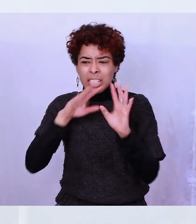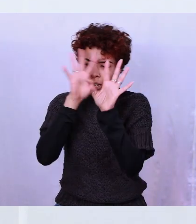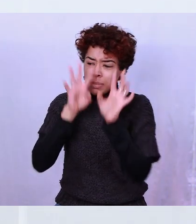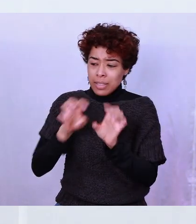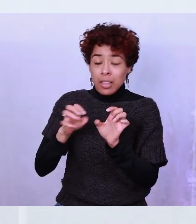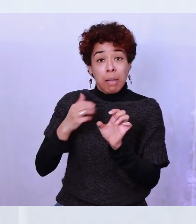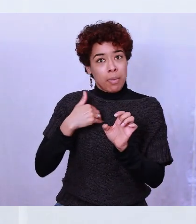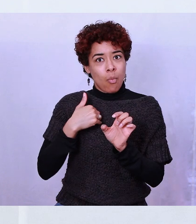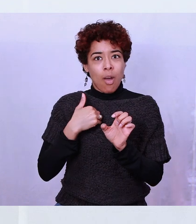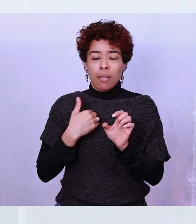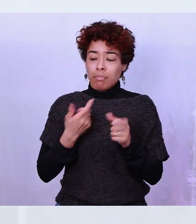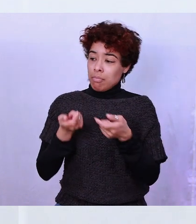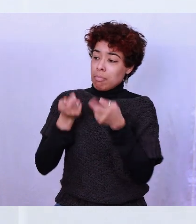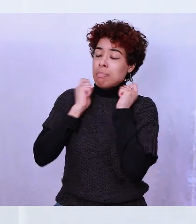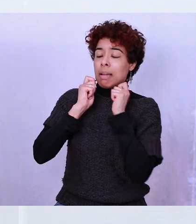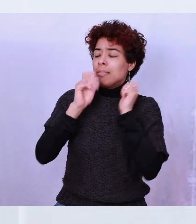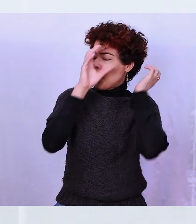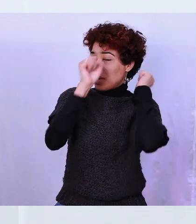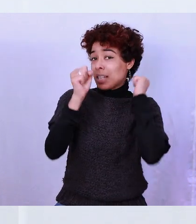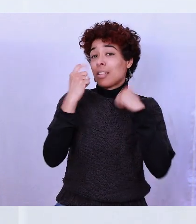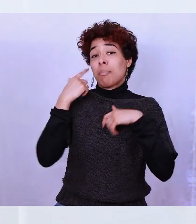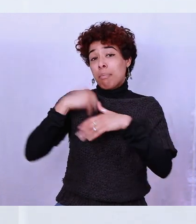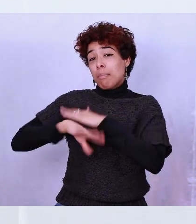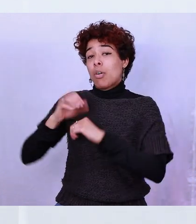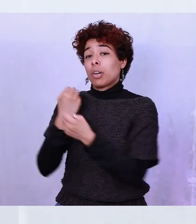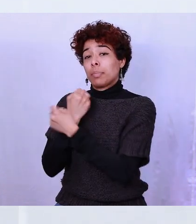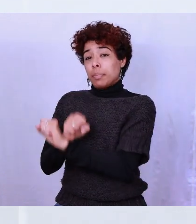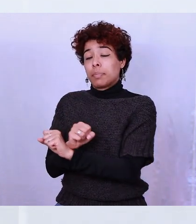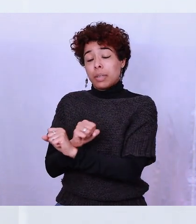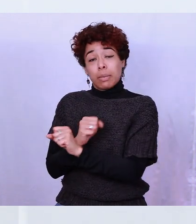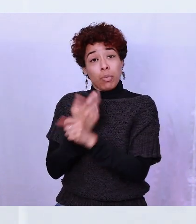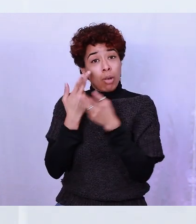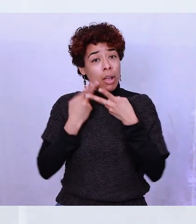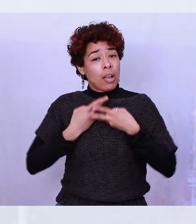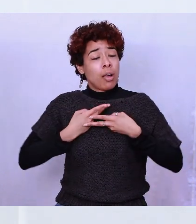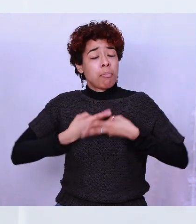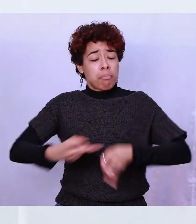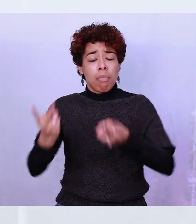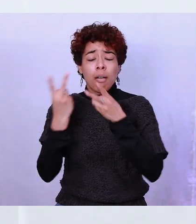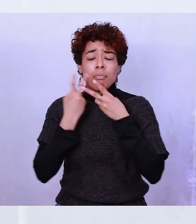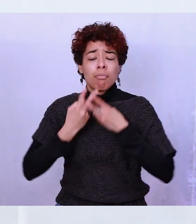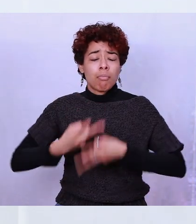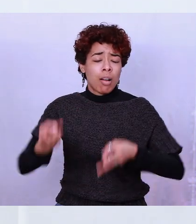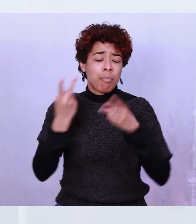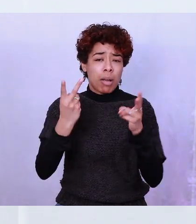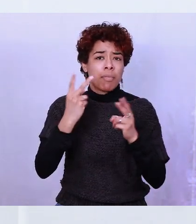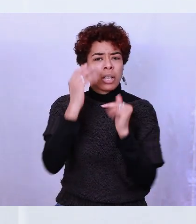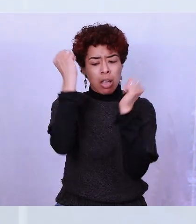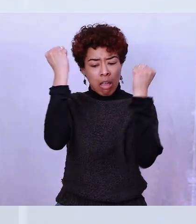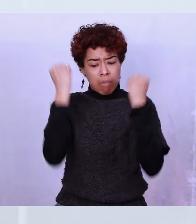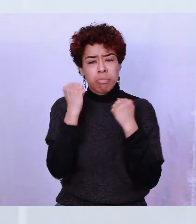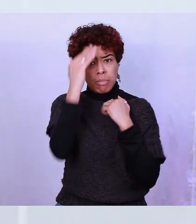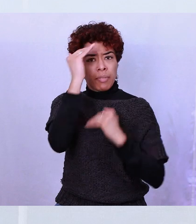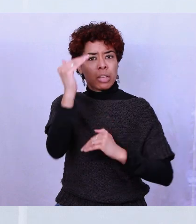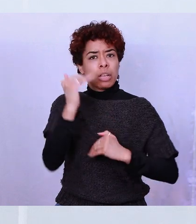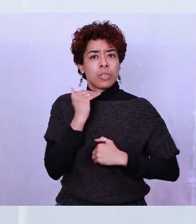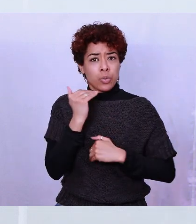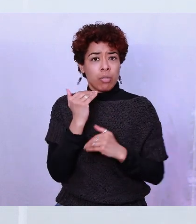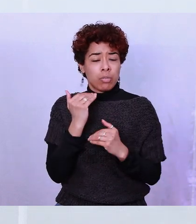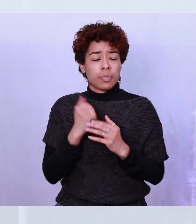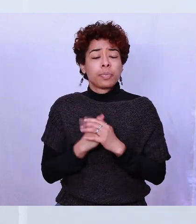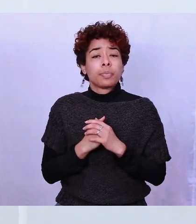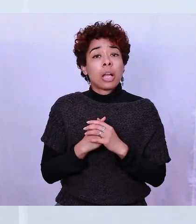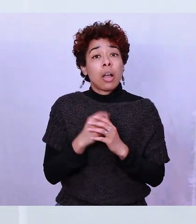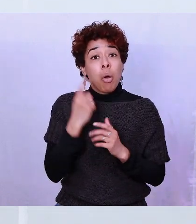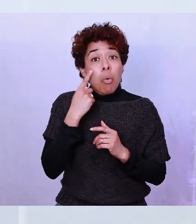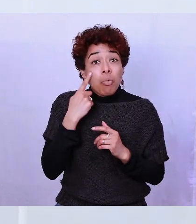je suis ambassadeur dans les chaînes, et que j'en parle avec assurance comme je dois en parler. Amen. » On voit que même quand